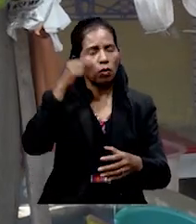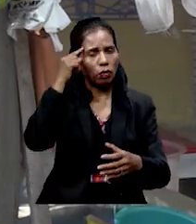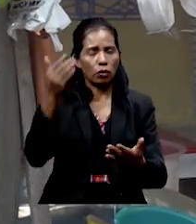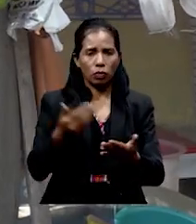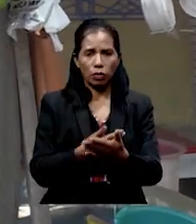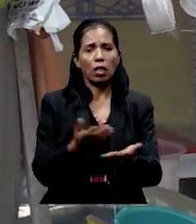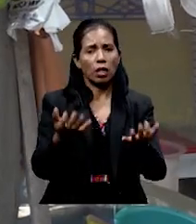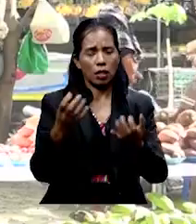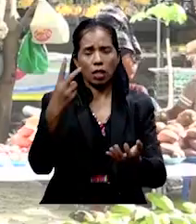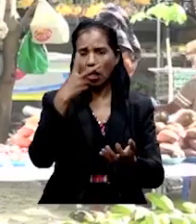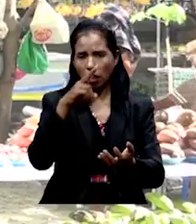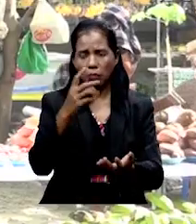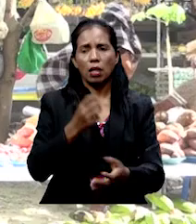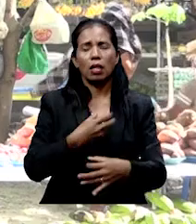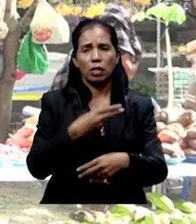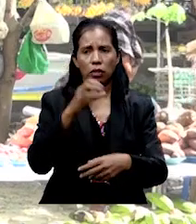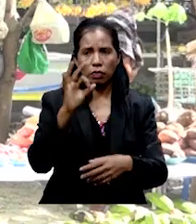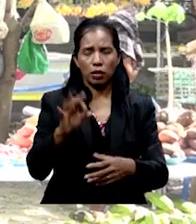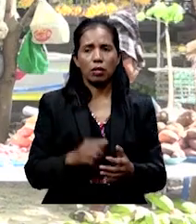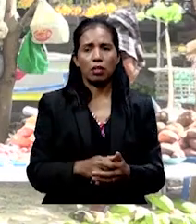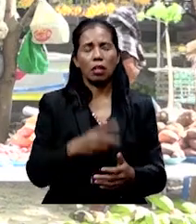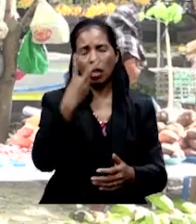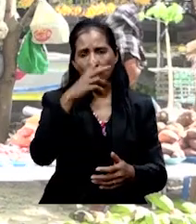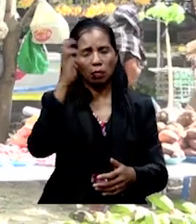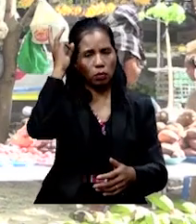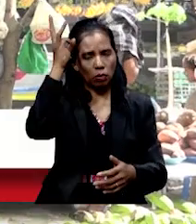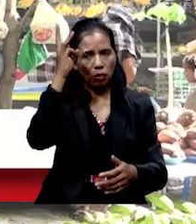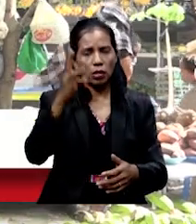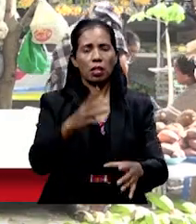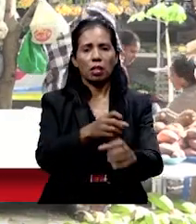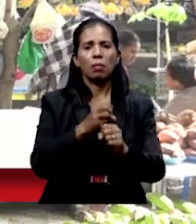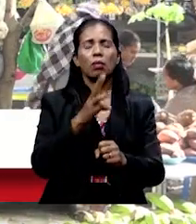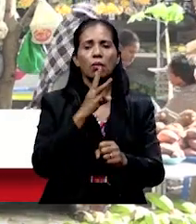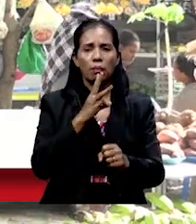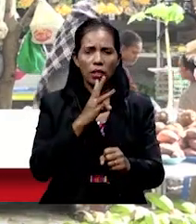karak tau matan mos haris fati dalar mos te preocupa babe ita hadau mal babe